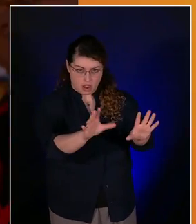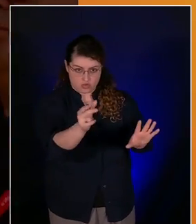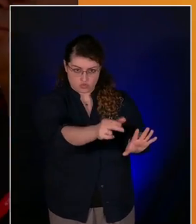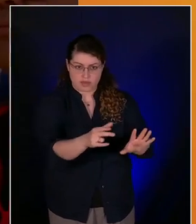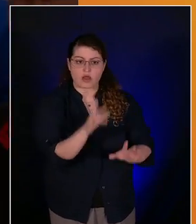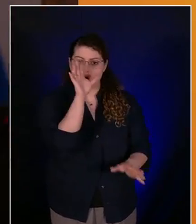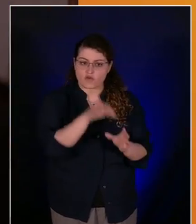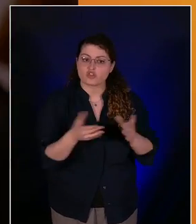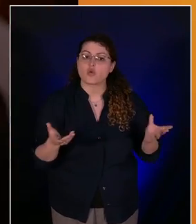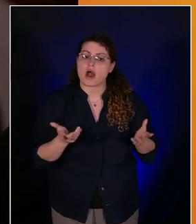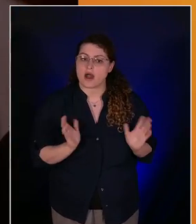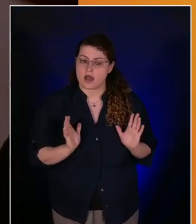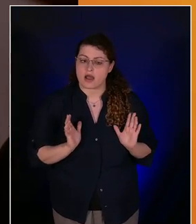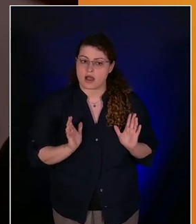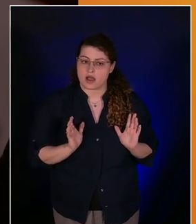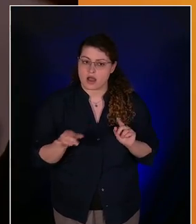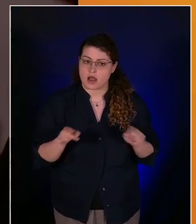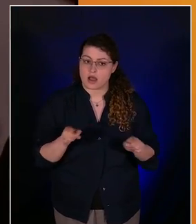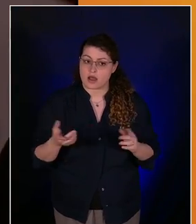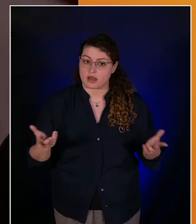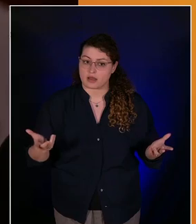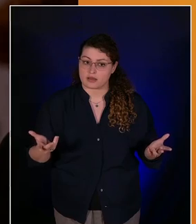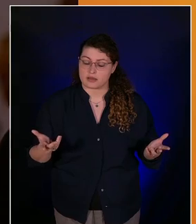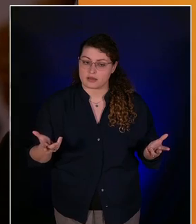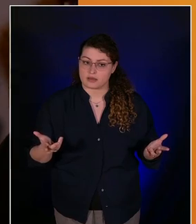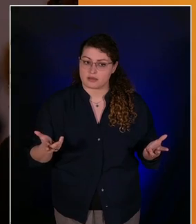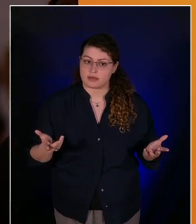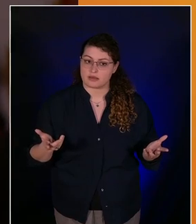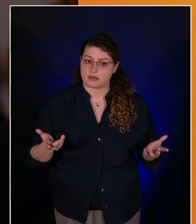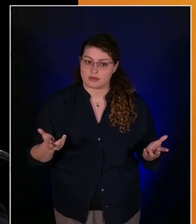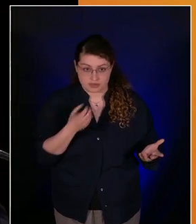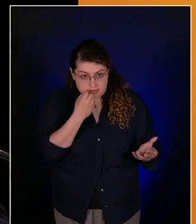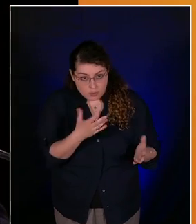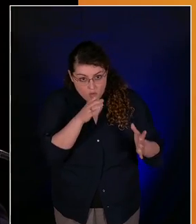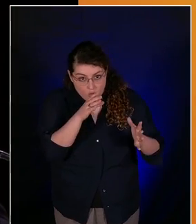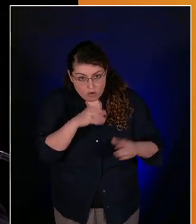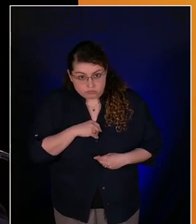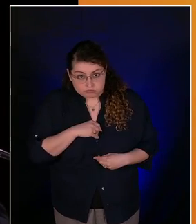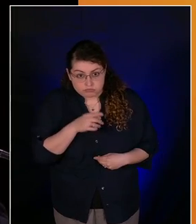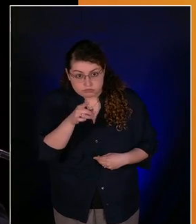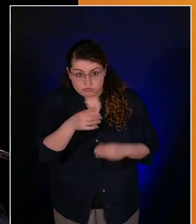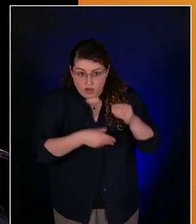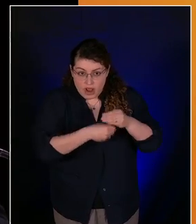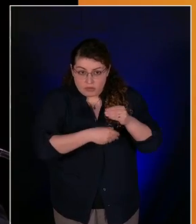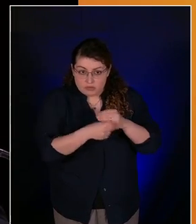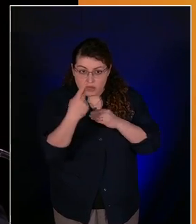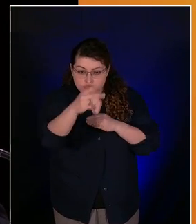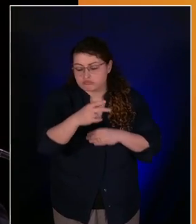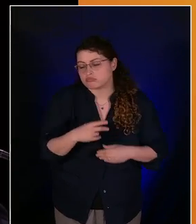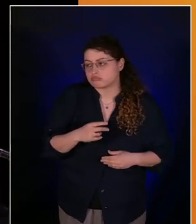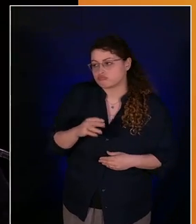sur lequel c'est bon c'est bon comme ça pour le pour tes amendems ou on va dire que c'est